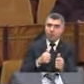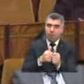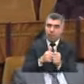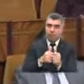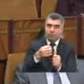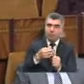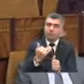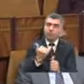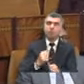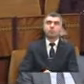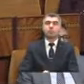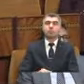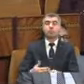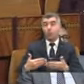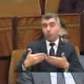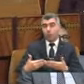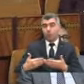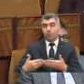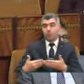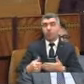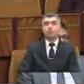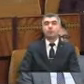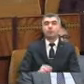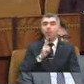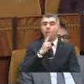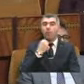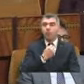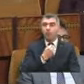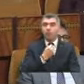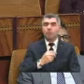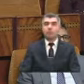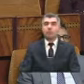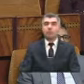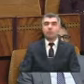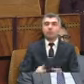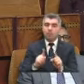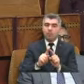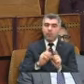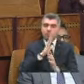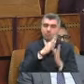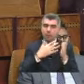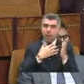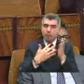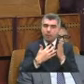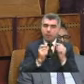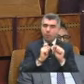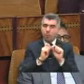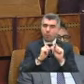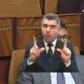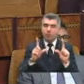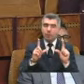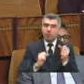التنزيل. كنجيو اليوم عوض أن الحكومة يعني تعطينا واحد المخطط شامل